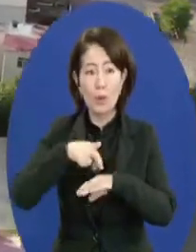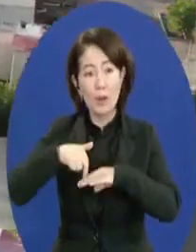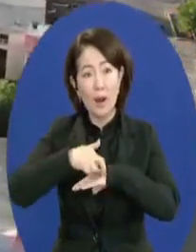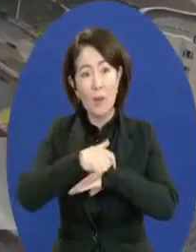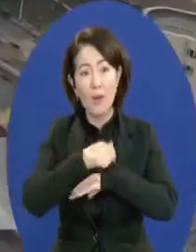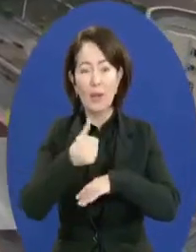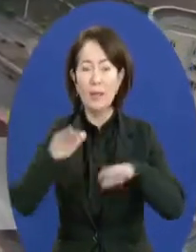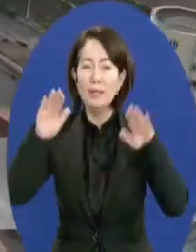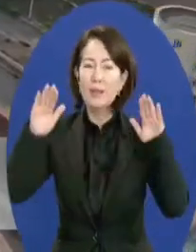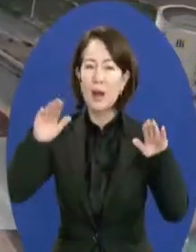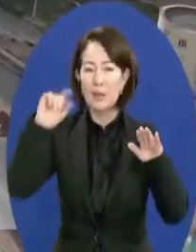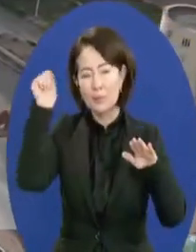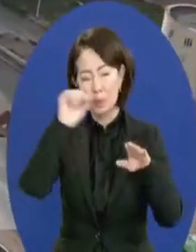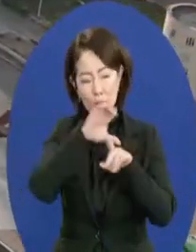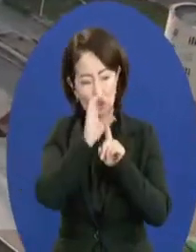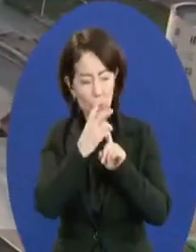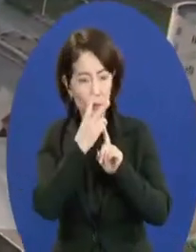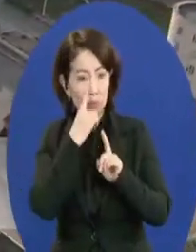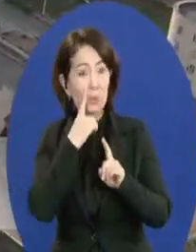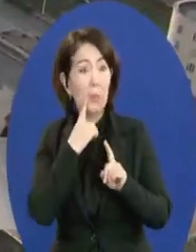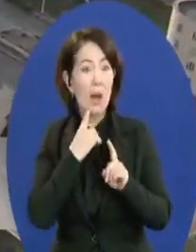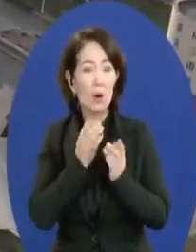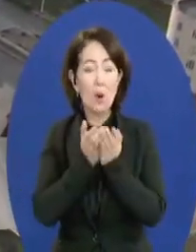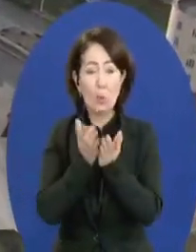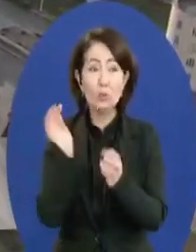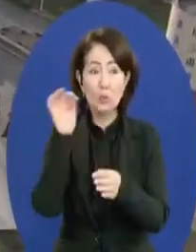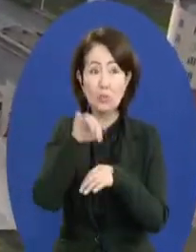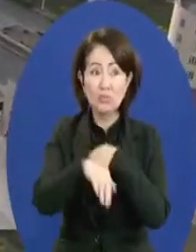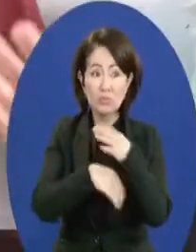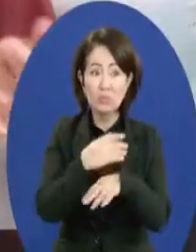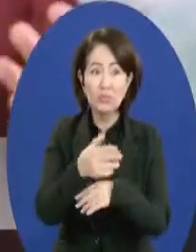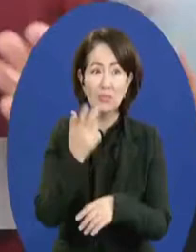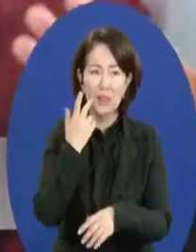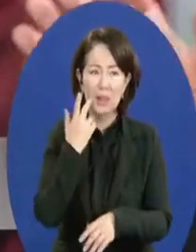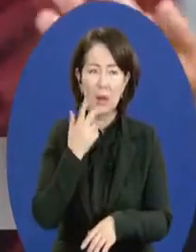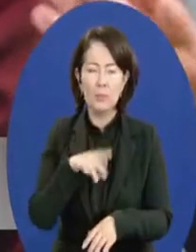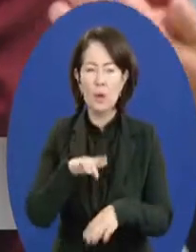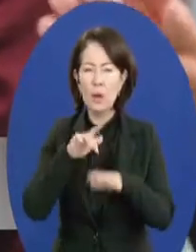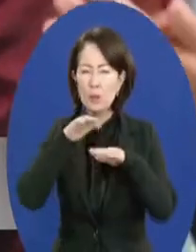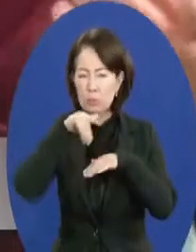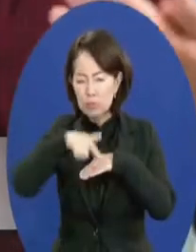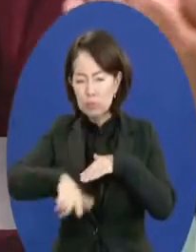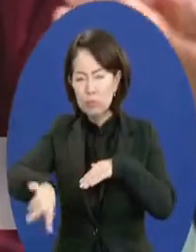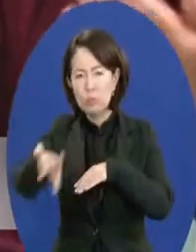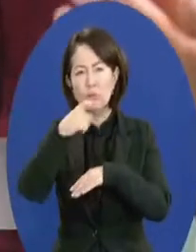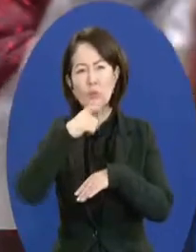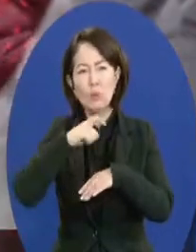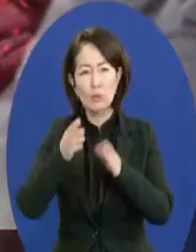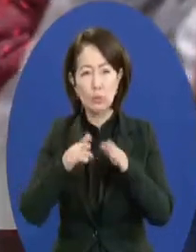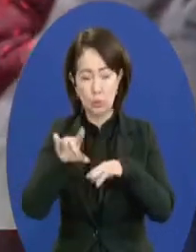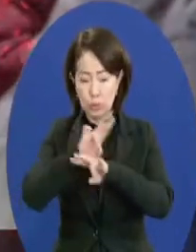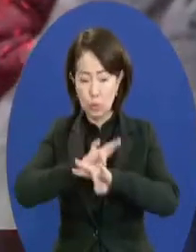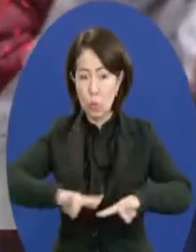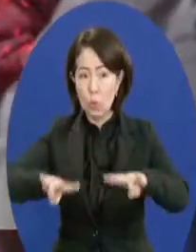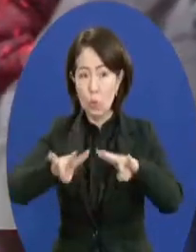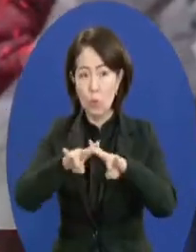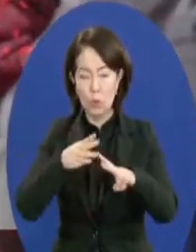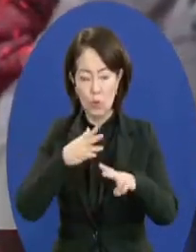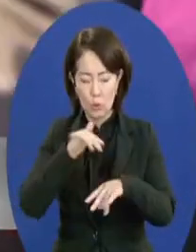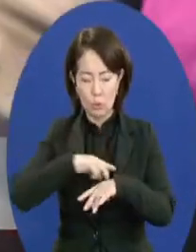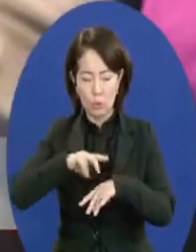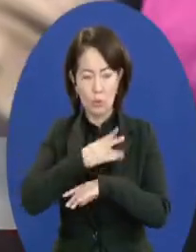наадам, бусад соёлын арга хэмжээг үзэж сонирхохоор хөвсгөлийг зорин ирдэг байна. Гүн цэнхэр хөвсгөл нүүр бол нутгийн иргэдийн бахархал